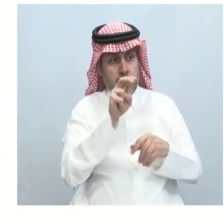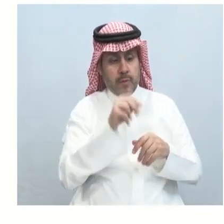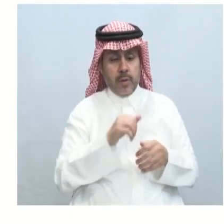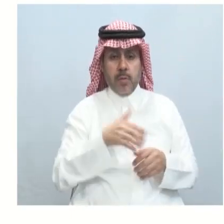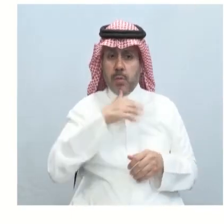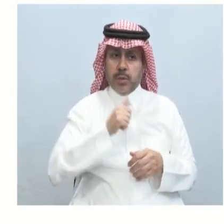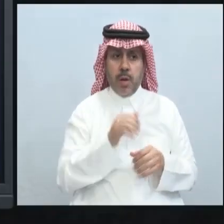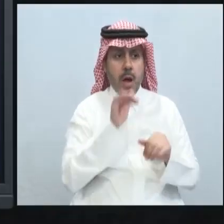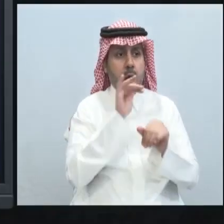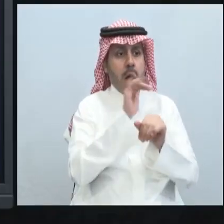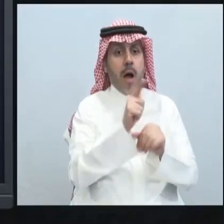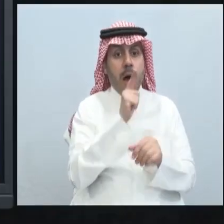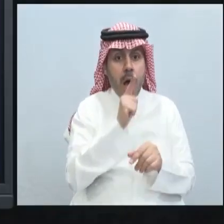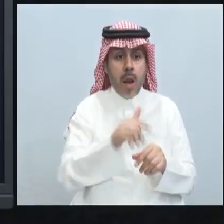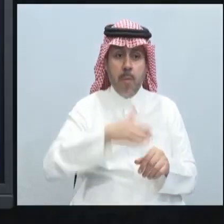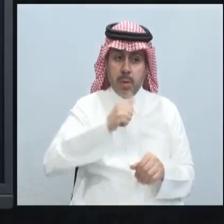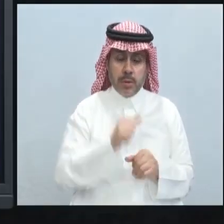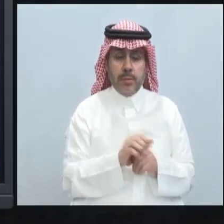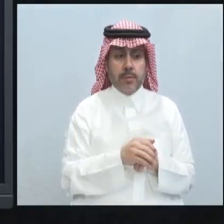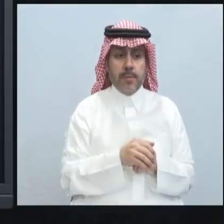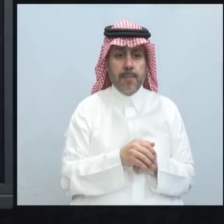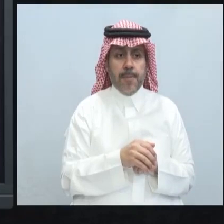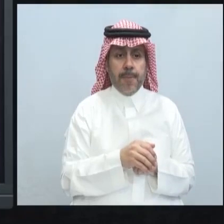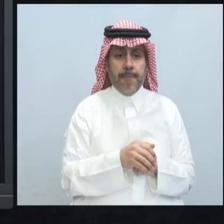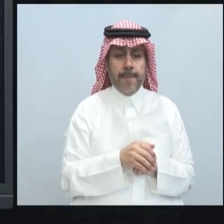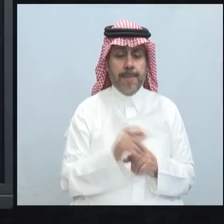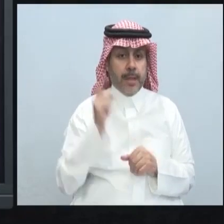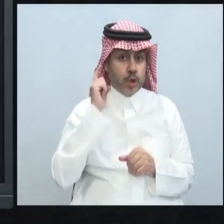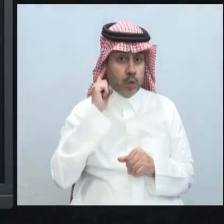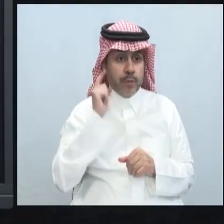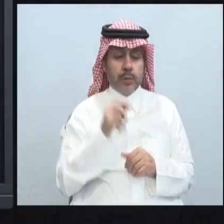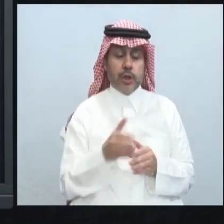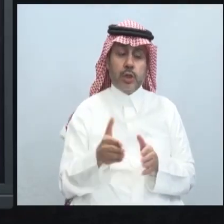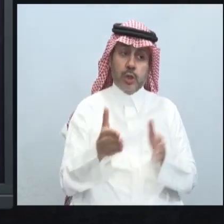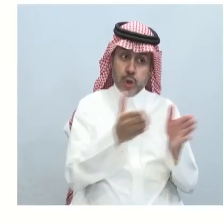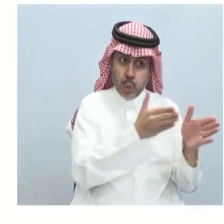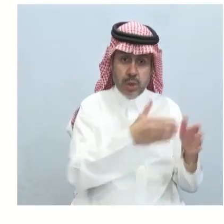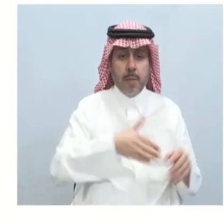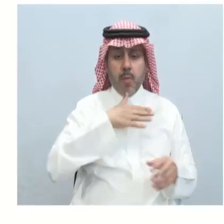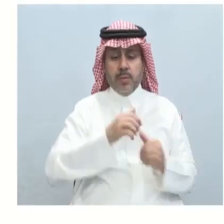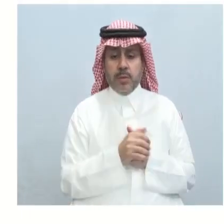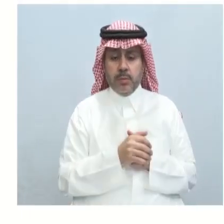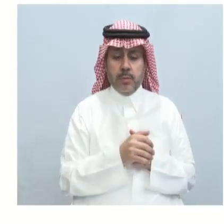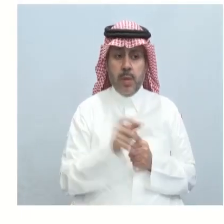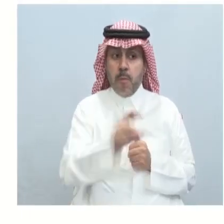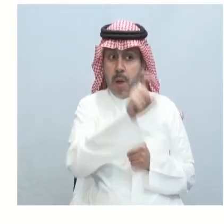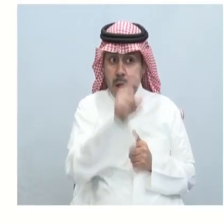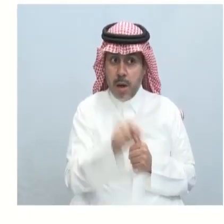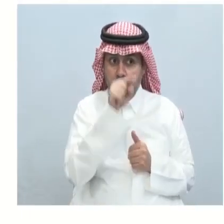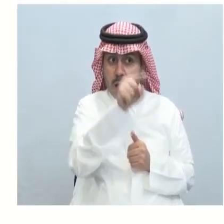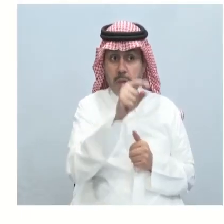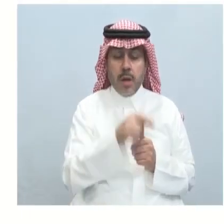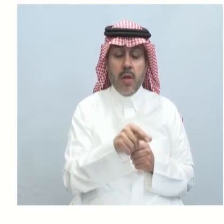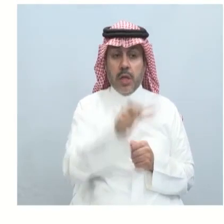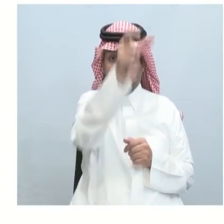فقال النبي صلى الله عليه وسلم استمعوا الى هذا التوجيه النبوي اما كان